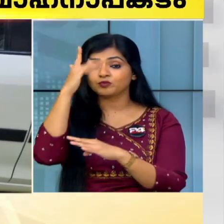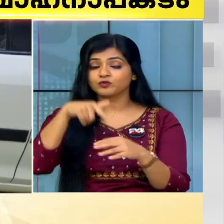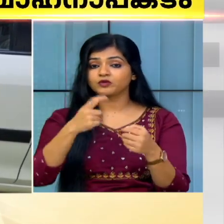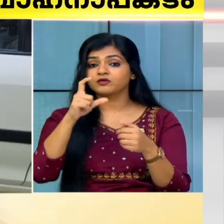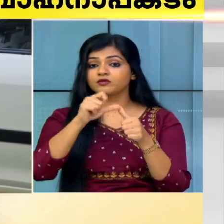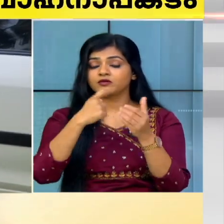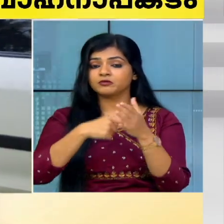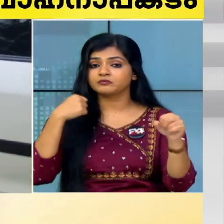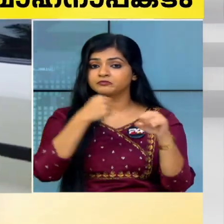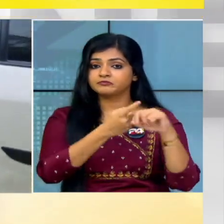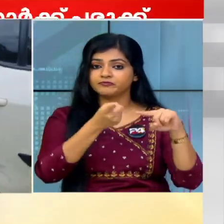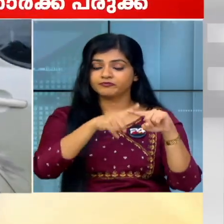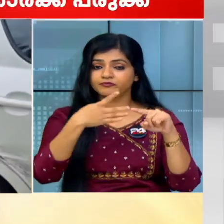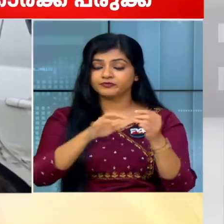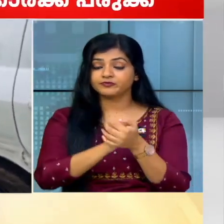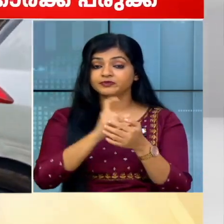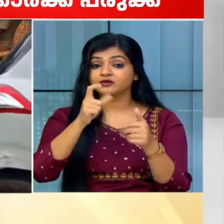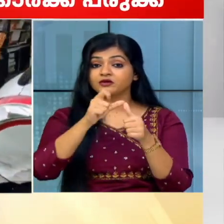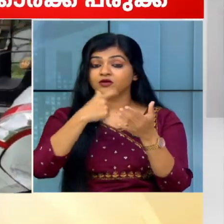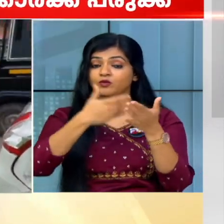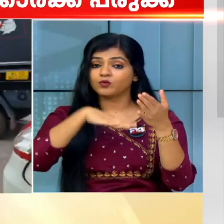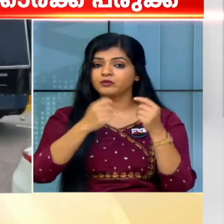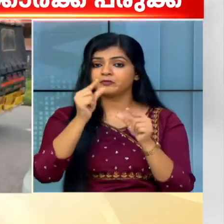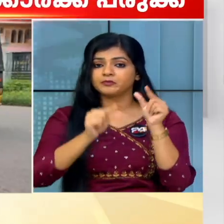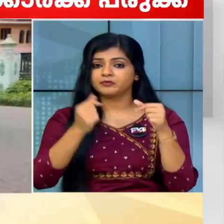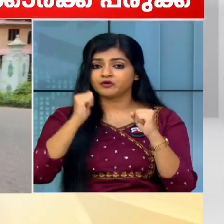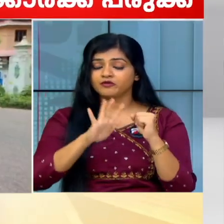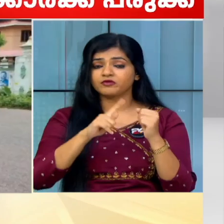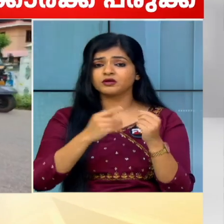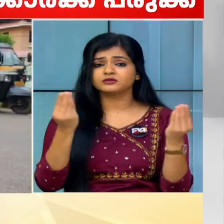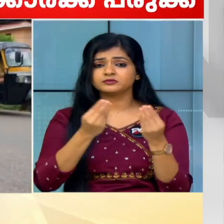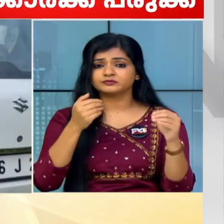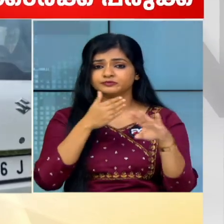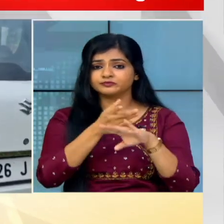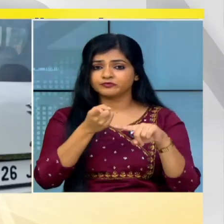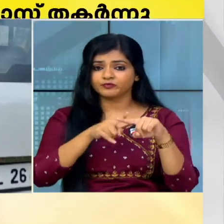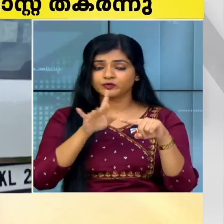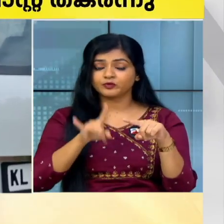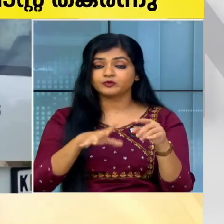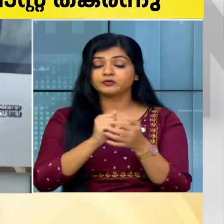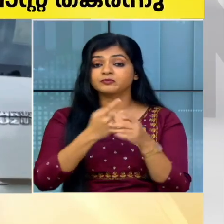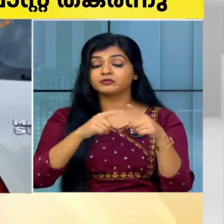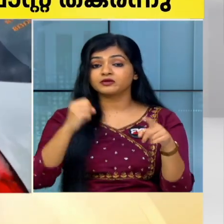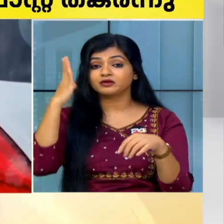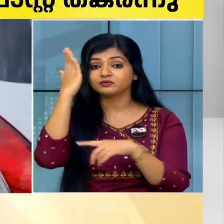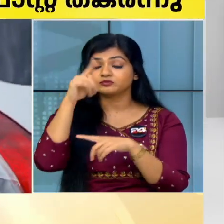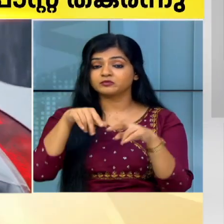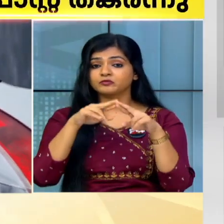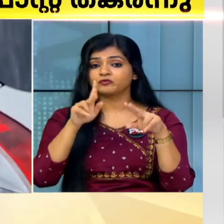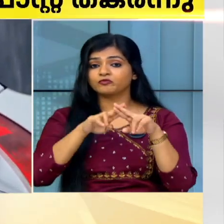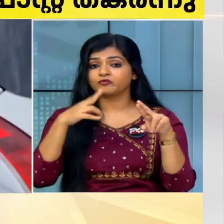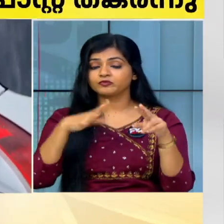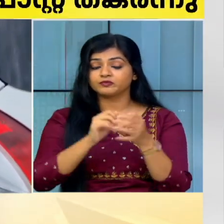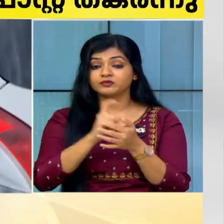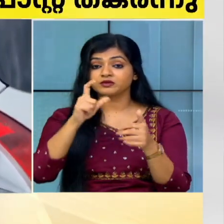കാറുകൾ ഇടിച്ചു കയറുന്ന ഒരു സാഹചര്യം ഉണ്ടായി. ഈ കാറിലൊക്കെ യാത്രക്കാരുണ്ടായിരുന്നു. പക്ഷേ യാത്രക്കാർക്ക് നിസ്സാര പരിക്ക് മാത്രമേ ഏറ്റിട്ടുള്ളൂ. പക്ഷേ ഈ വൈദ്യുതി പോസ്റ്റ് അടക്കം തകരുന്ന ഒരു സാഹചര്യം ഉണ്ടായി.